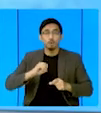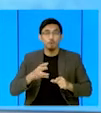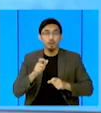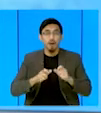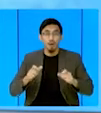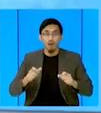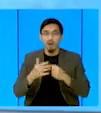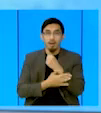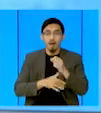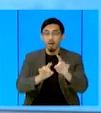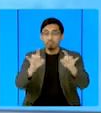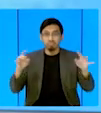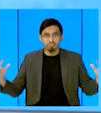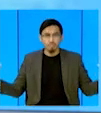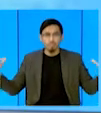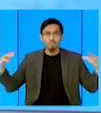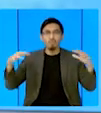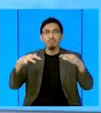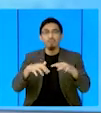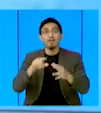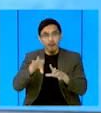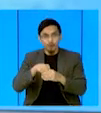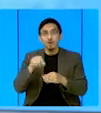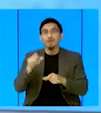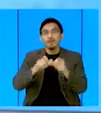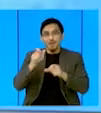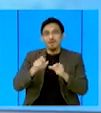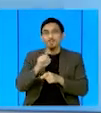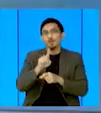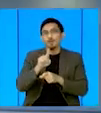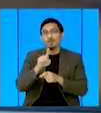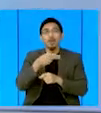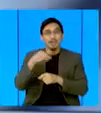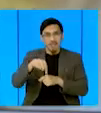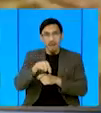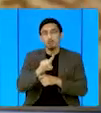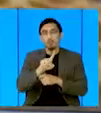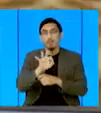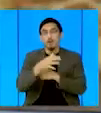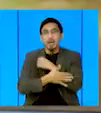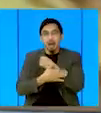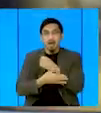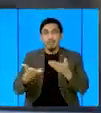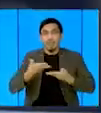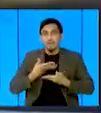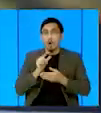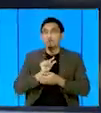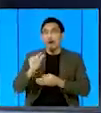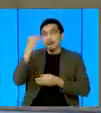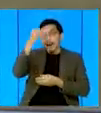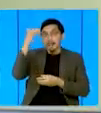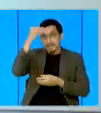Beralih ke informasi haji pemirsa, jutaan jemaah dari berbagai negara, termasuk ribuan jemaah dari 140 negara penerima undangan haji dari